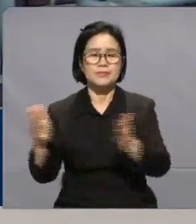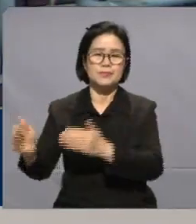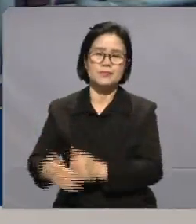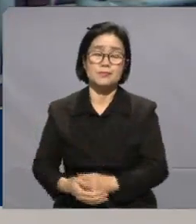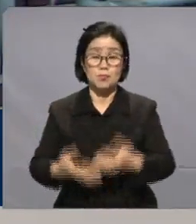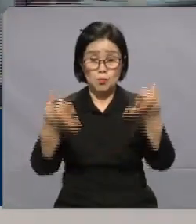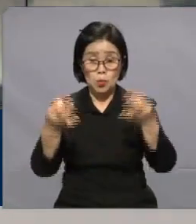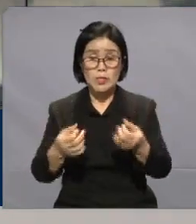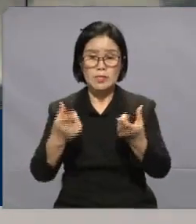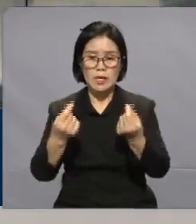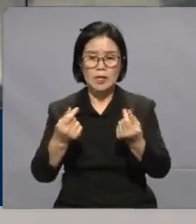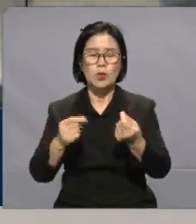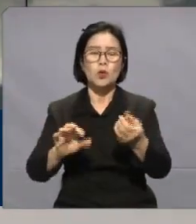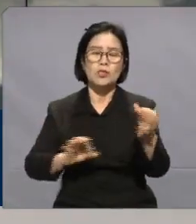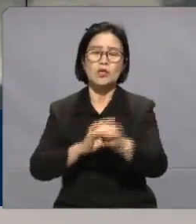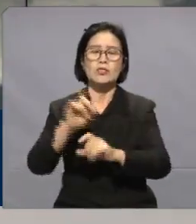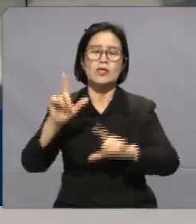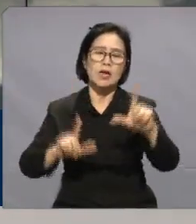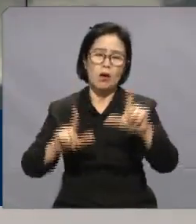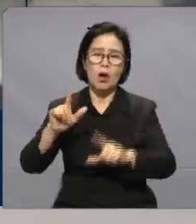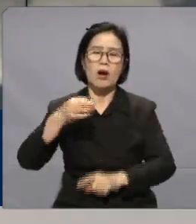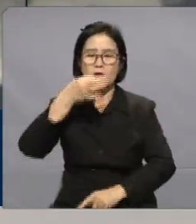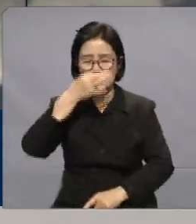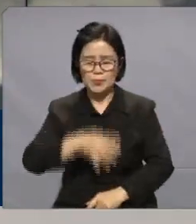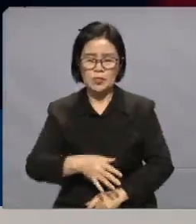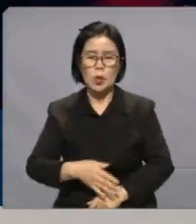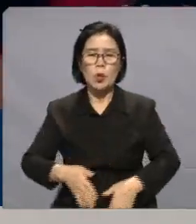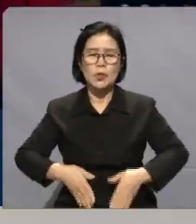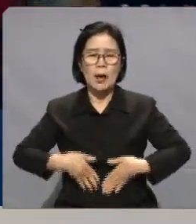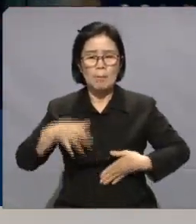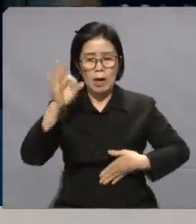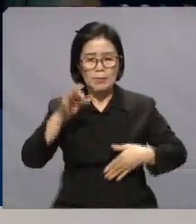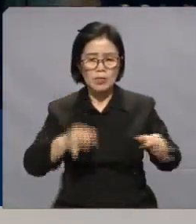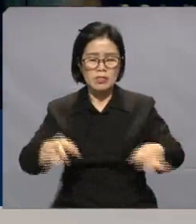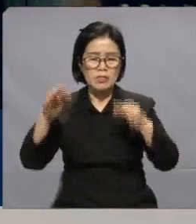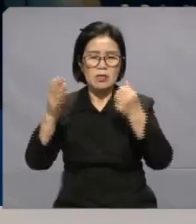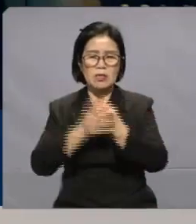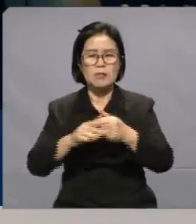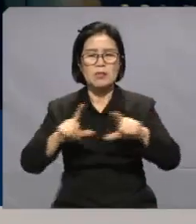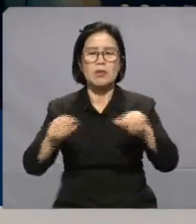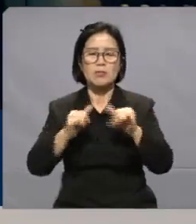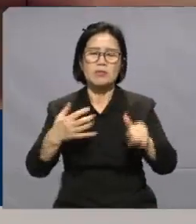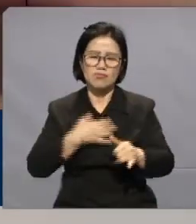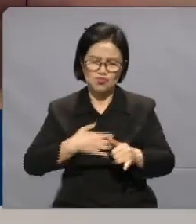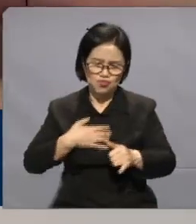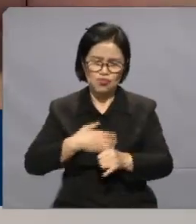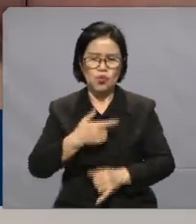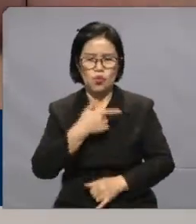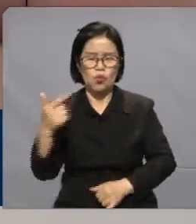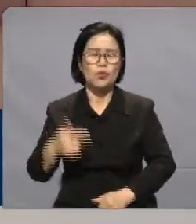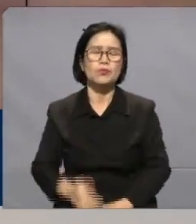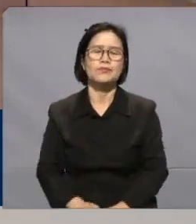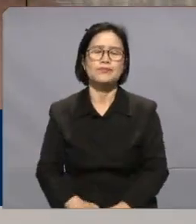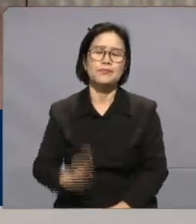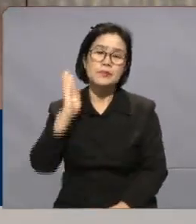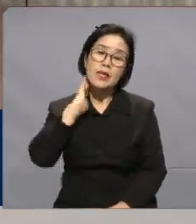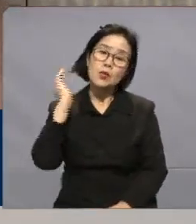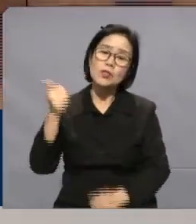보신대로 경제 상황은 힘겹기만 한데 난방비 인상까지 겹쳐 서민 씨름이 깊어지고 있습니다 대통령실이